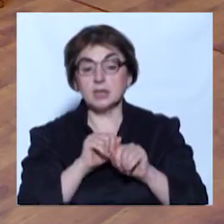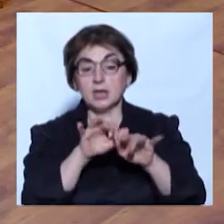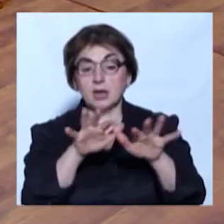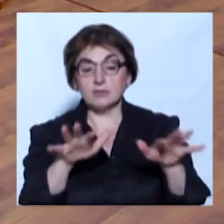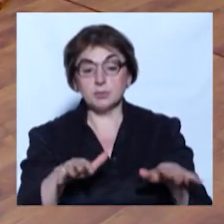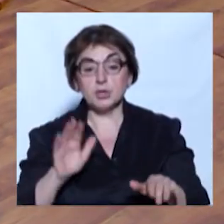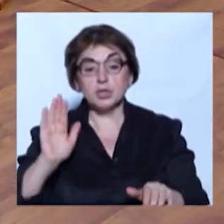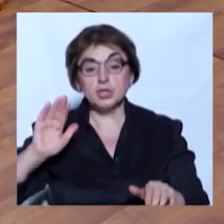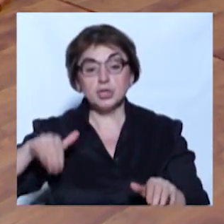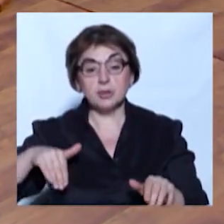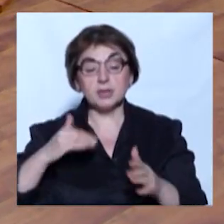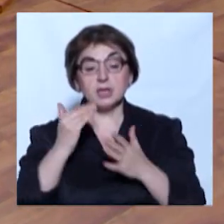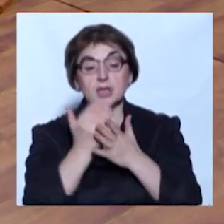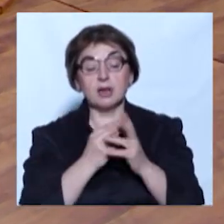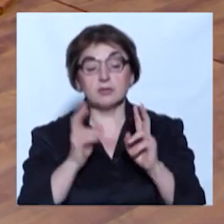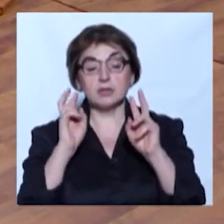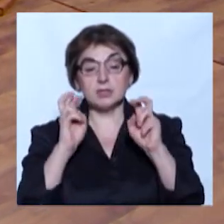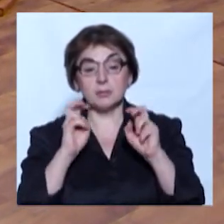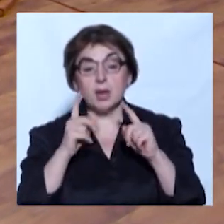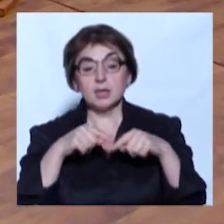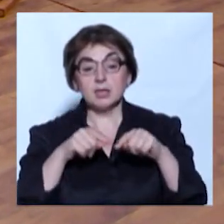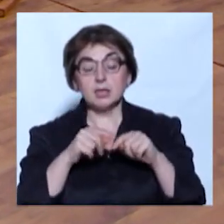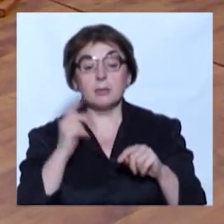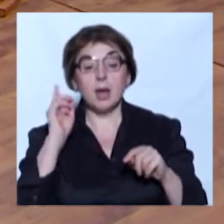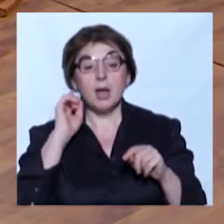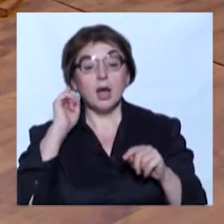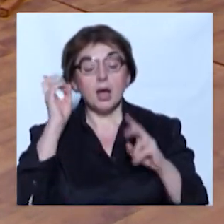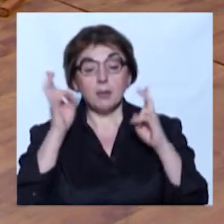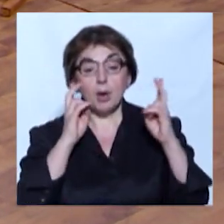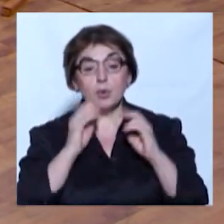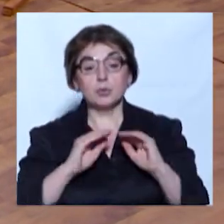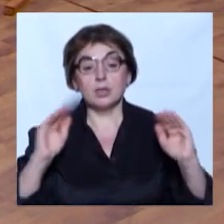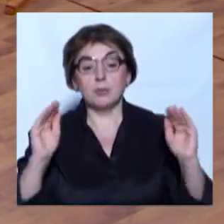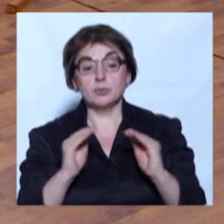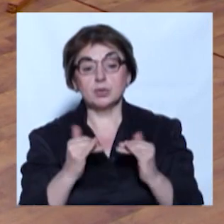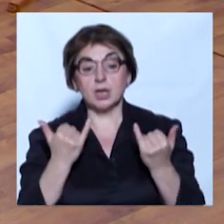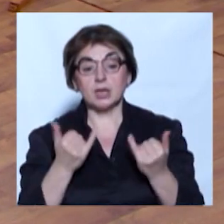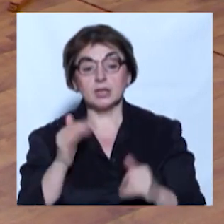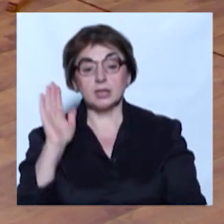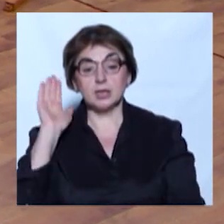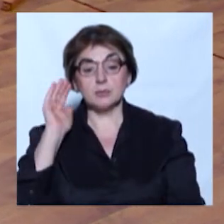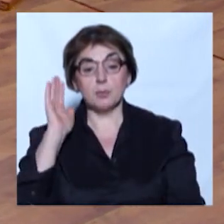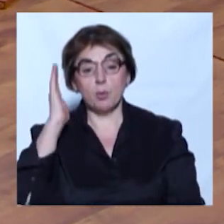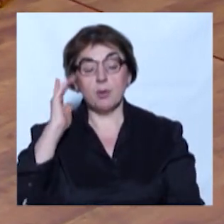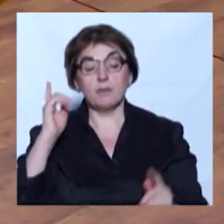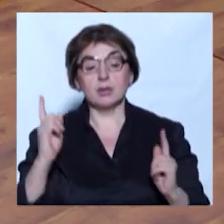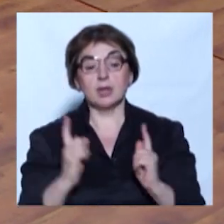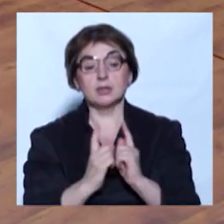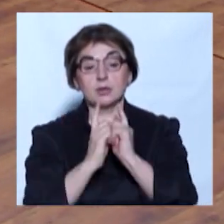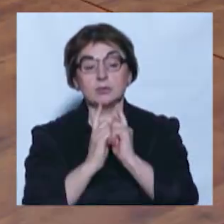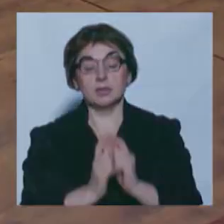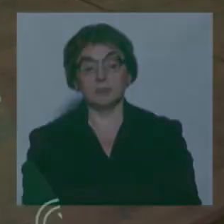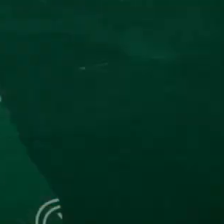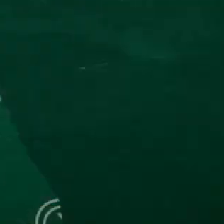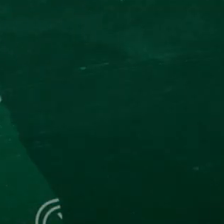გაკვეთილის თემა იქნება ბგერა და მუსიკა. ახლა კი გემშვიდობებით. მომავალ გაკვეთილამდე.